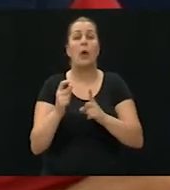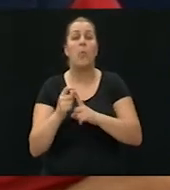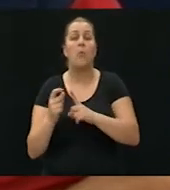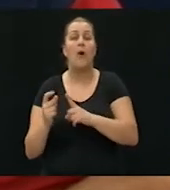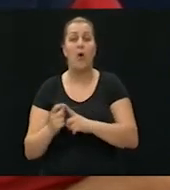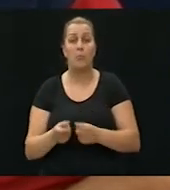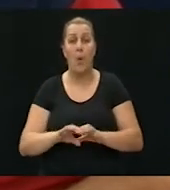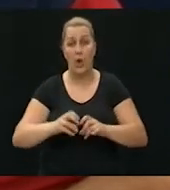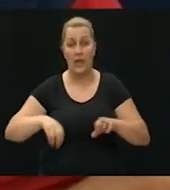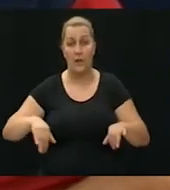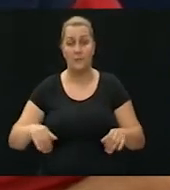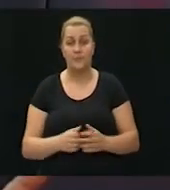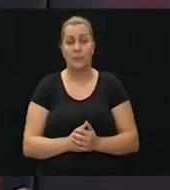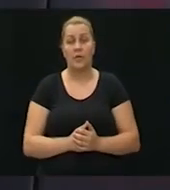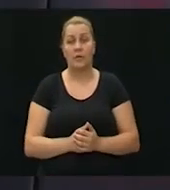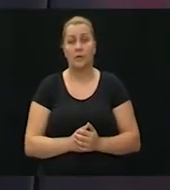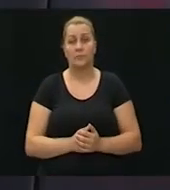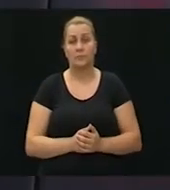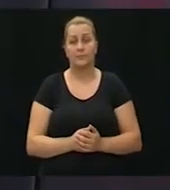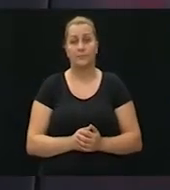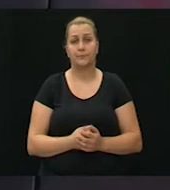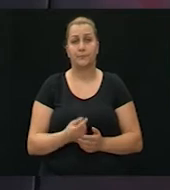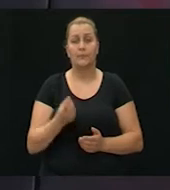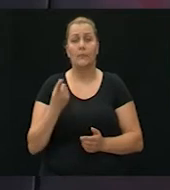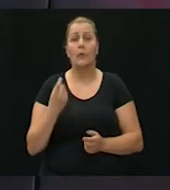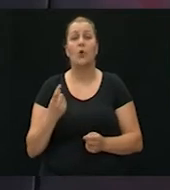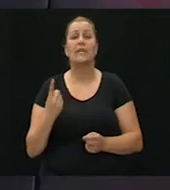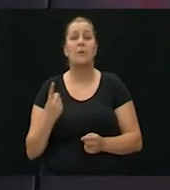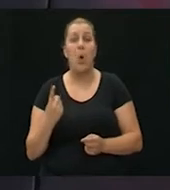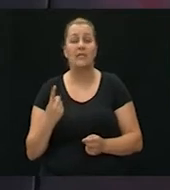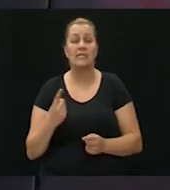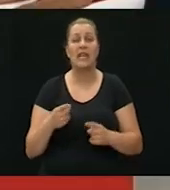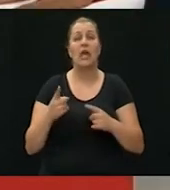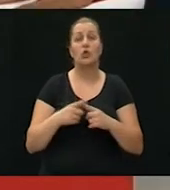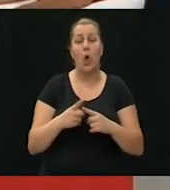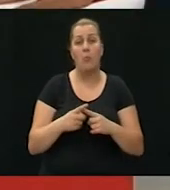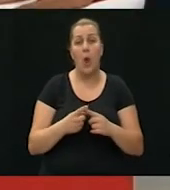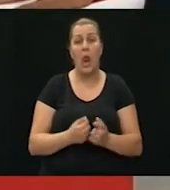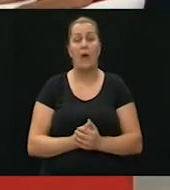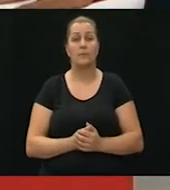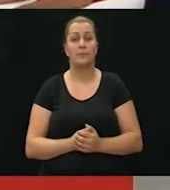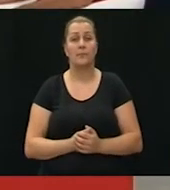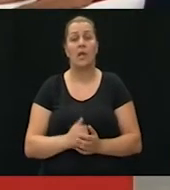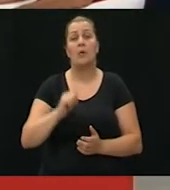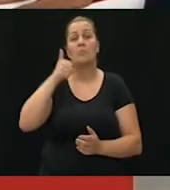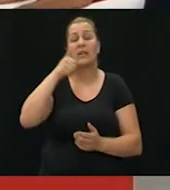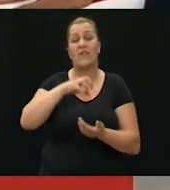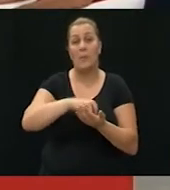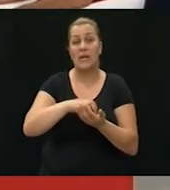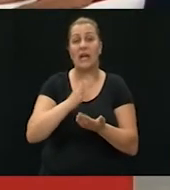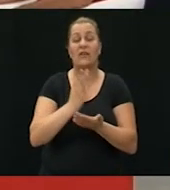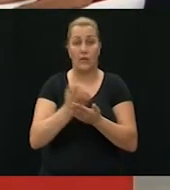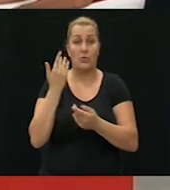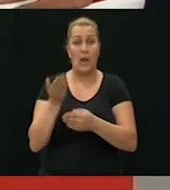Naravno, naravno. Već tamo, negdje od Imotice, Topola. Imotica, Topola, prva brigada je već